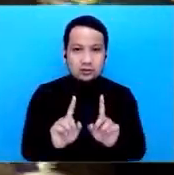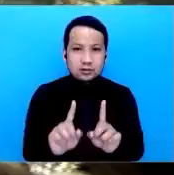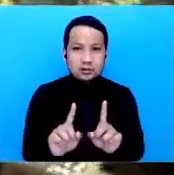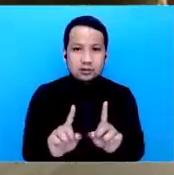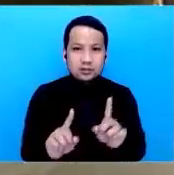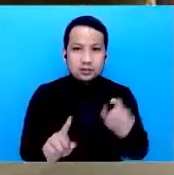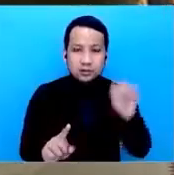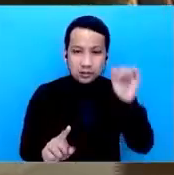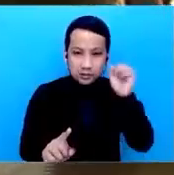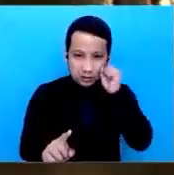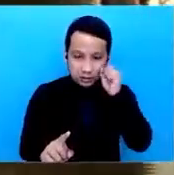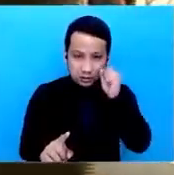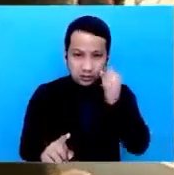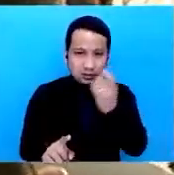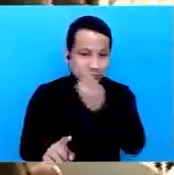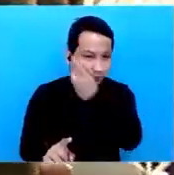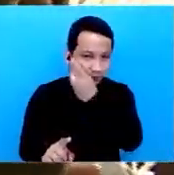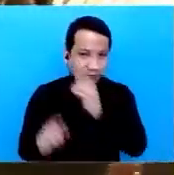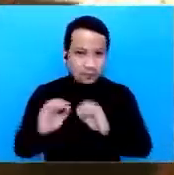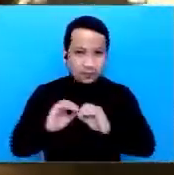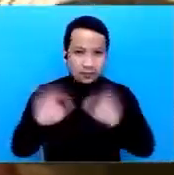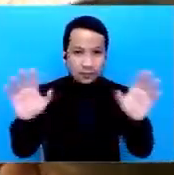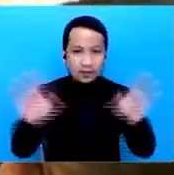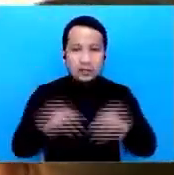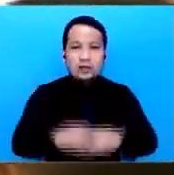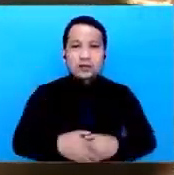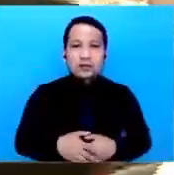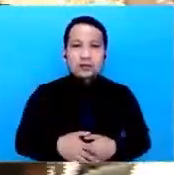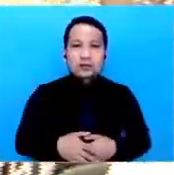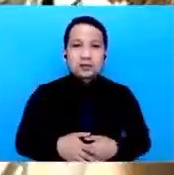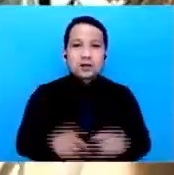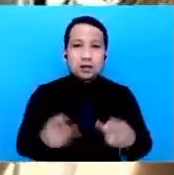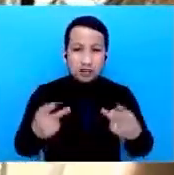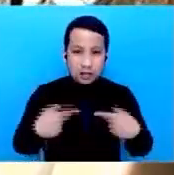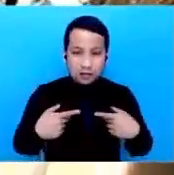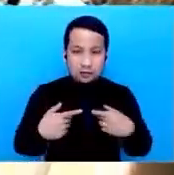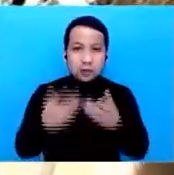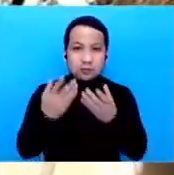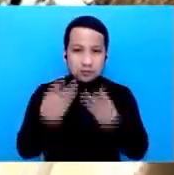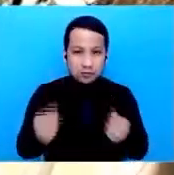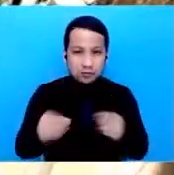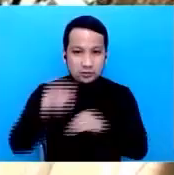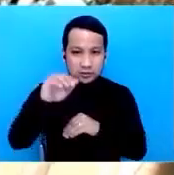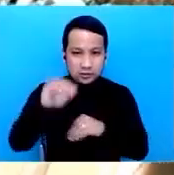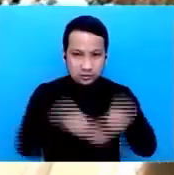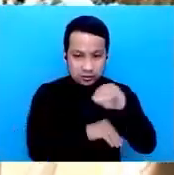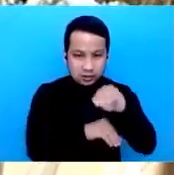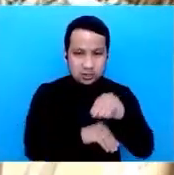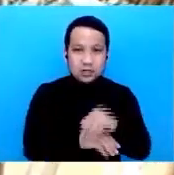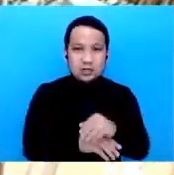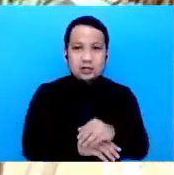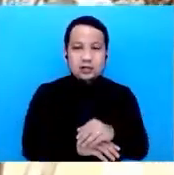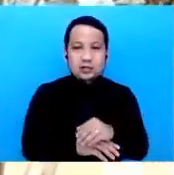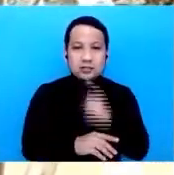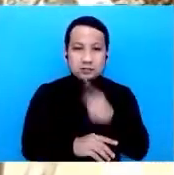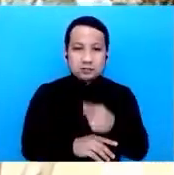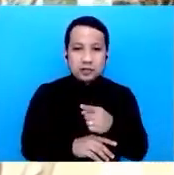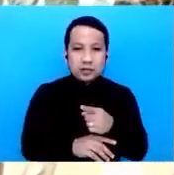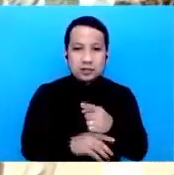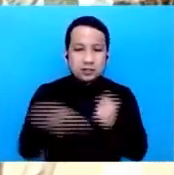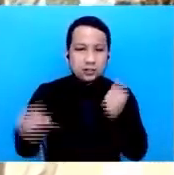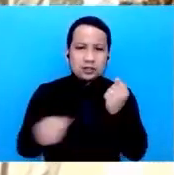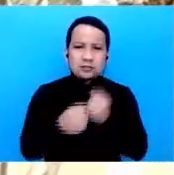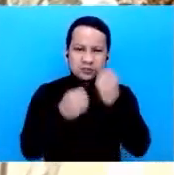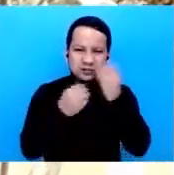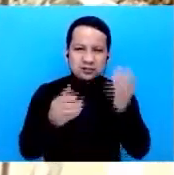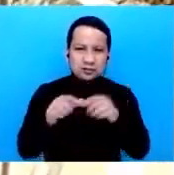Sara. Paglilinaw ng mga Revilla, meron talagang nawala at pinalitan sa listahan ng mga principal sponsor. Giit din ng kampo